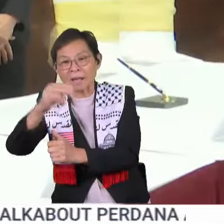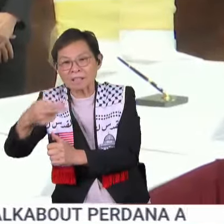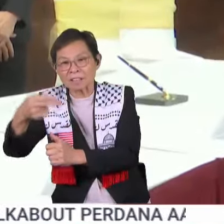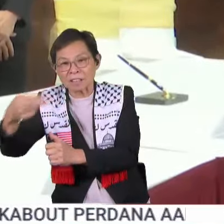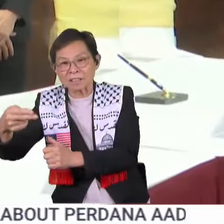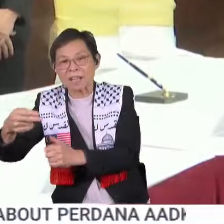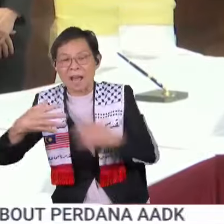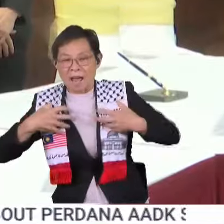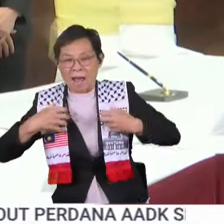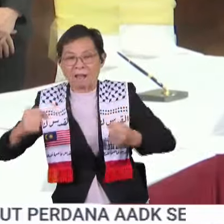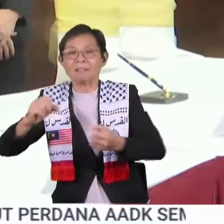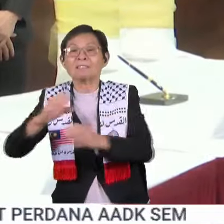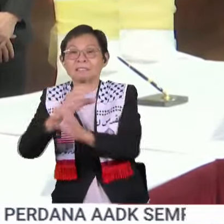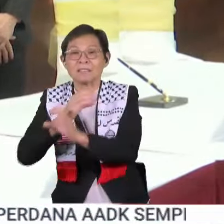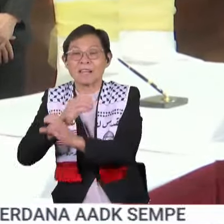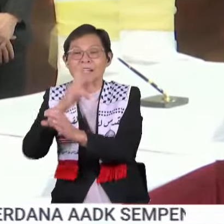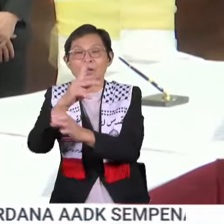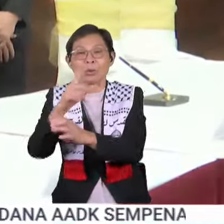Healthcare di ibu